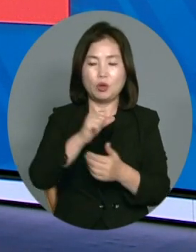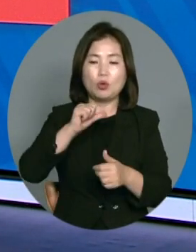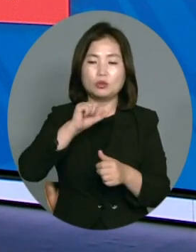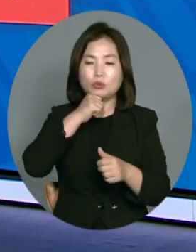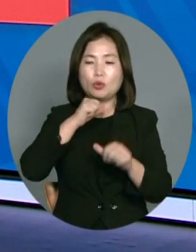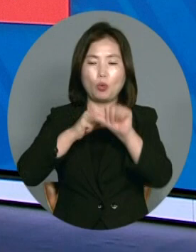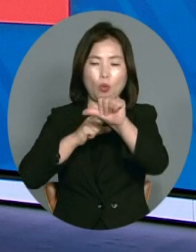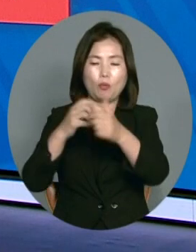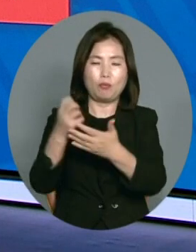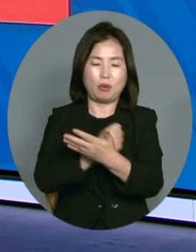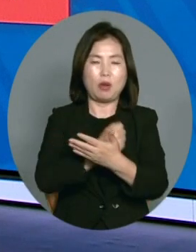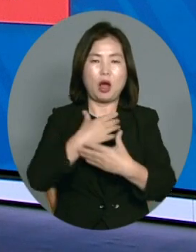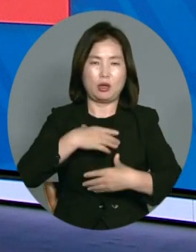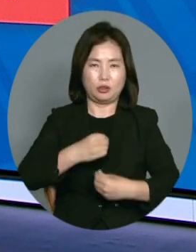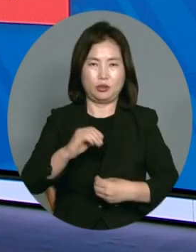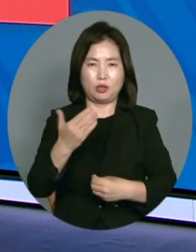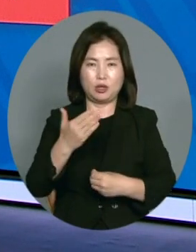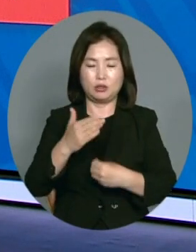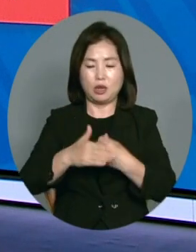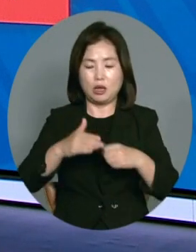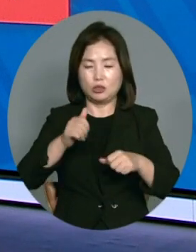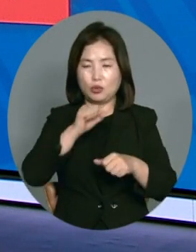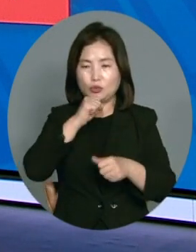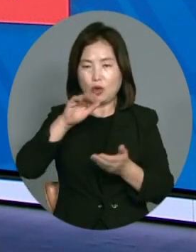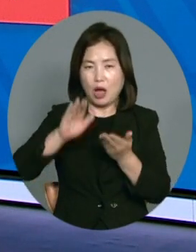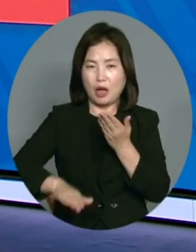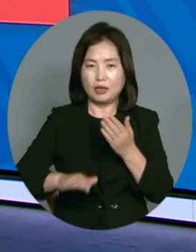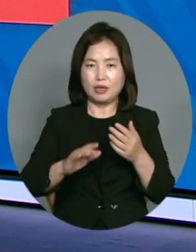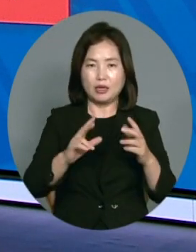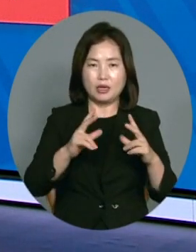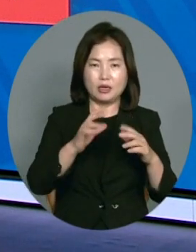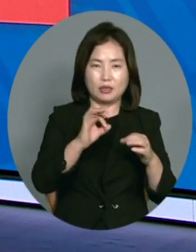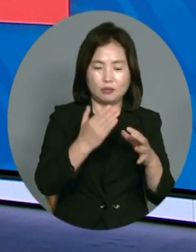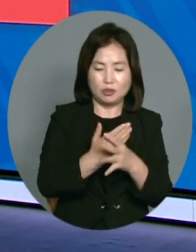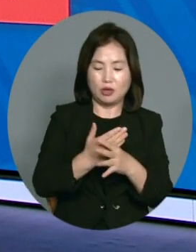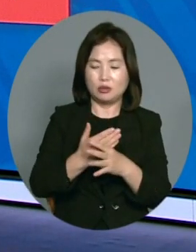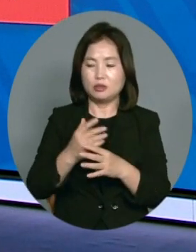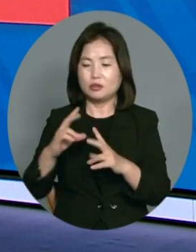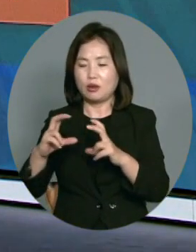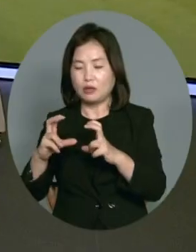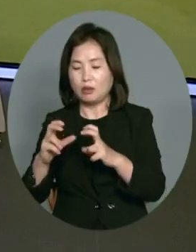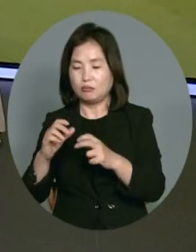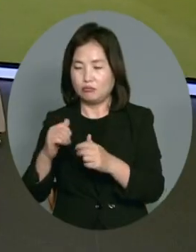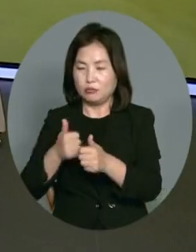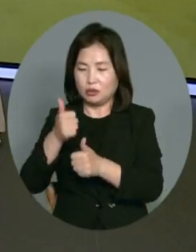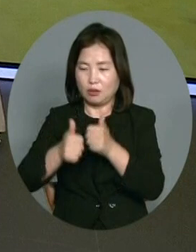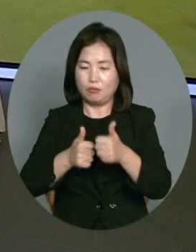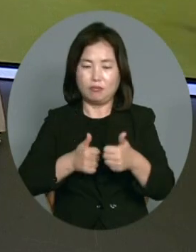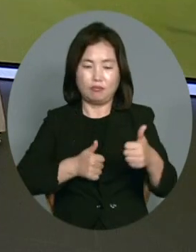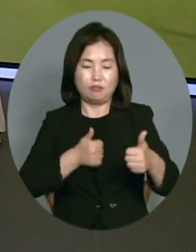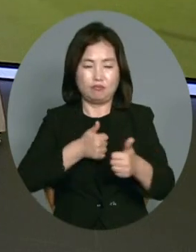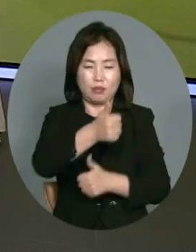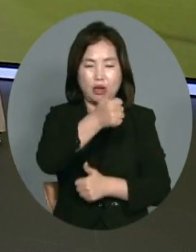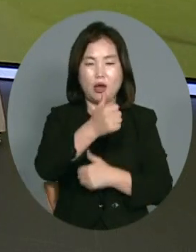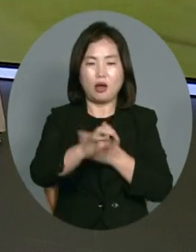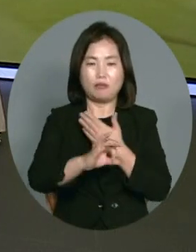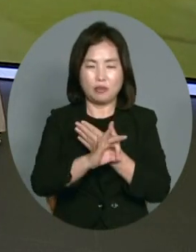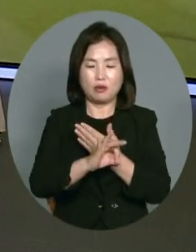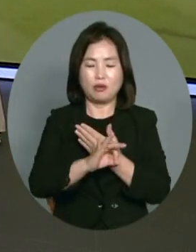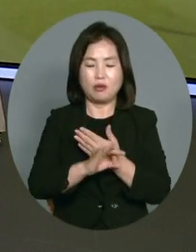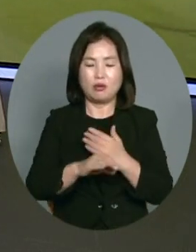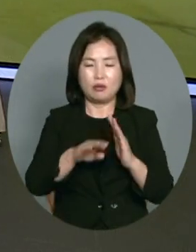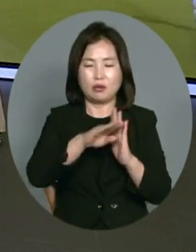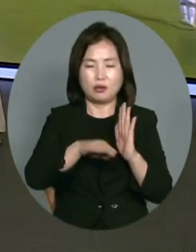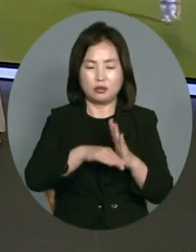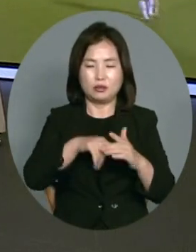볼 수 있고요. 네. 거기에 현재 하위에 있는 김천, 성남에게 승리를 추가한다면 강등 걱정에서는 좀 벗어날 것으로 보입니다.